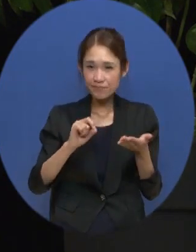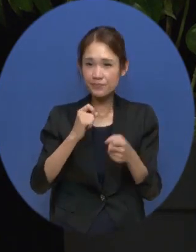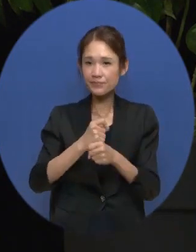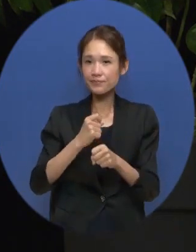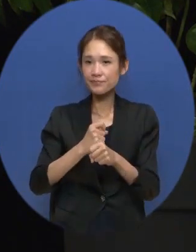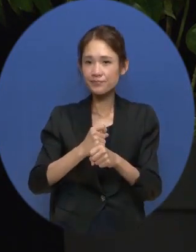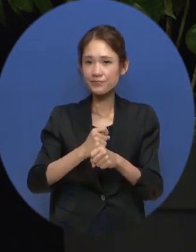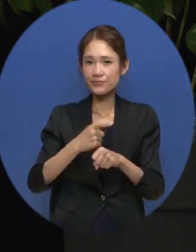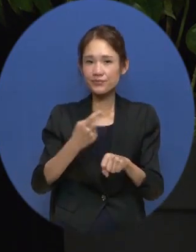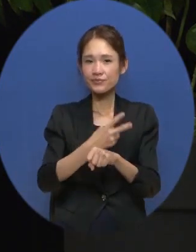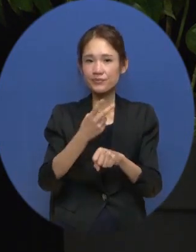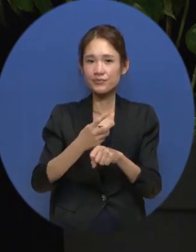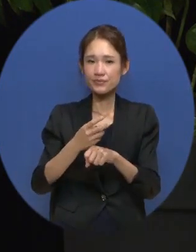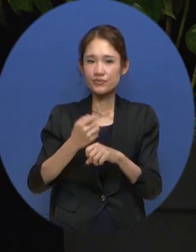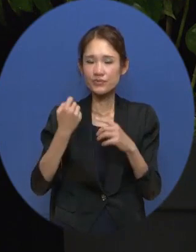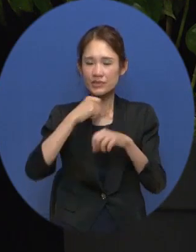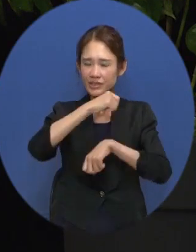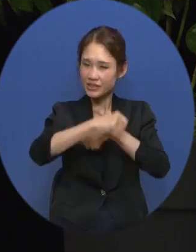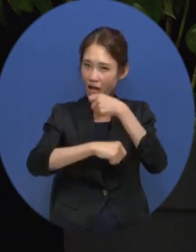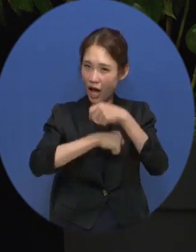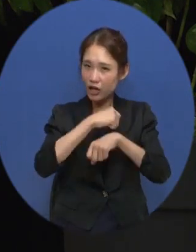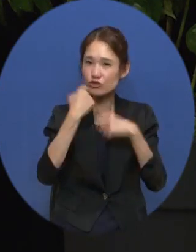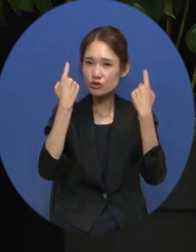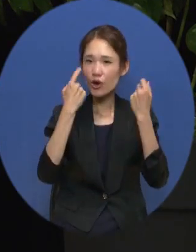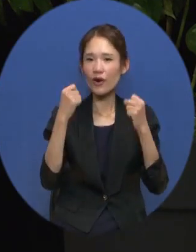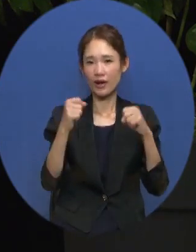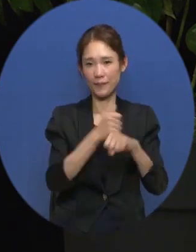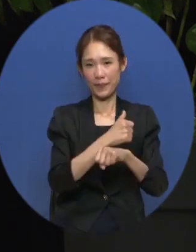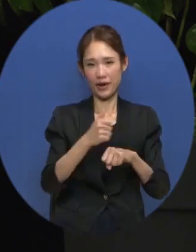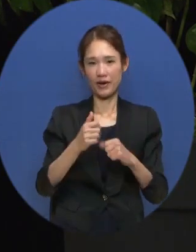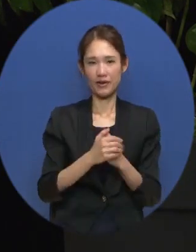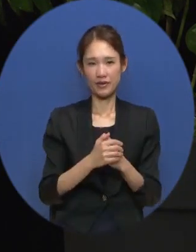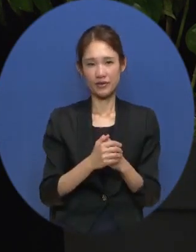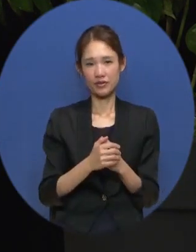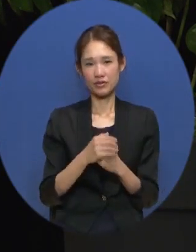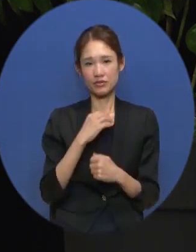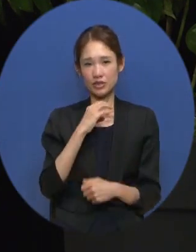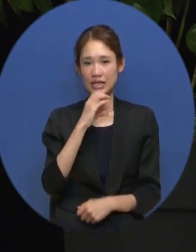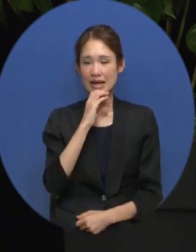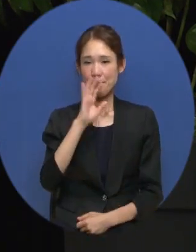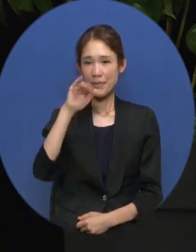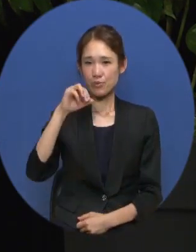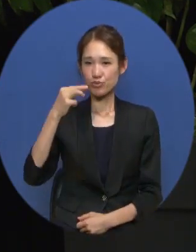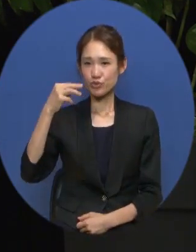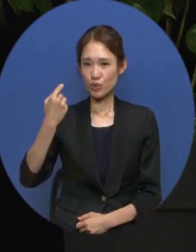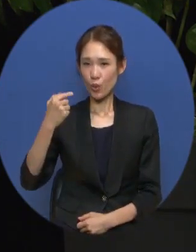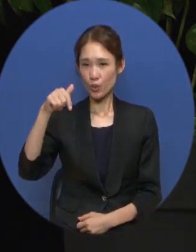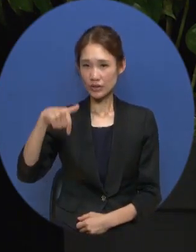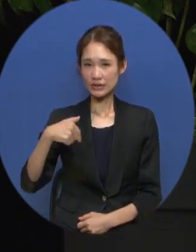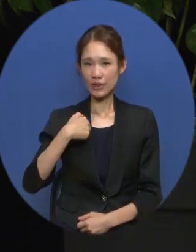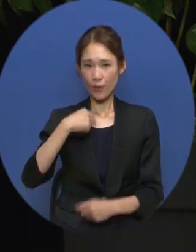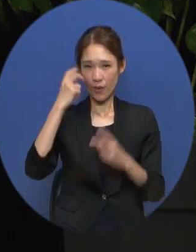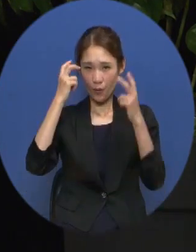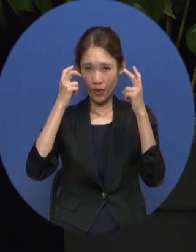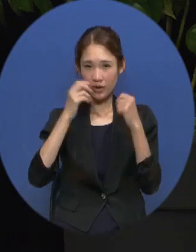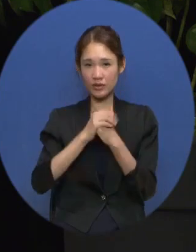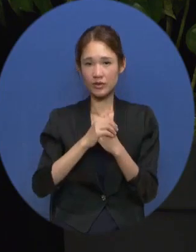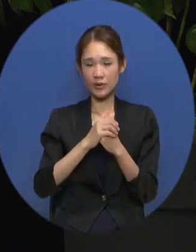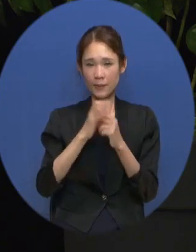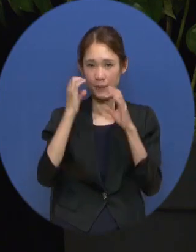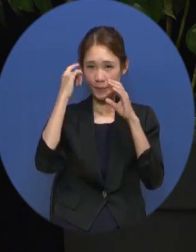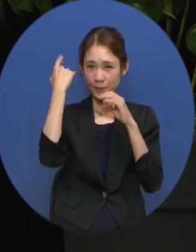짜가지고 자유여행으로 예. 다니시고 그다음에 저희 그 카페하고 블로그가 있거든요. 저희 네. 회사. 카페